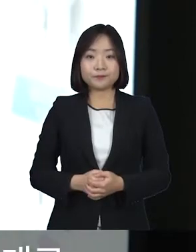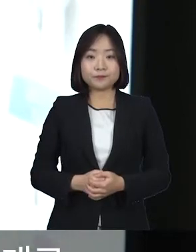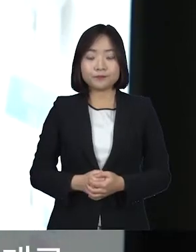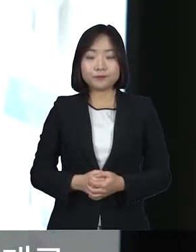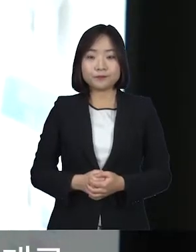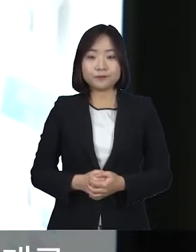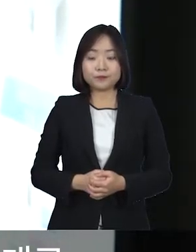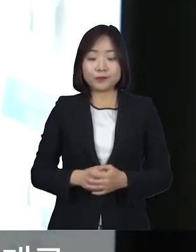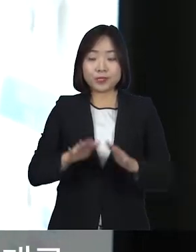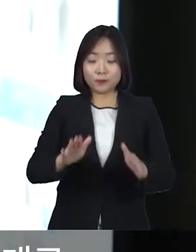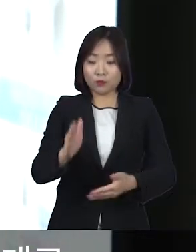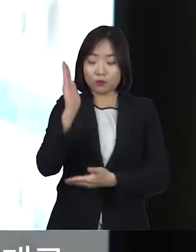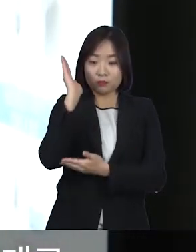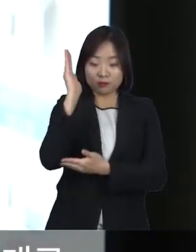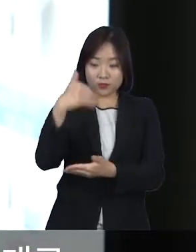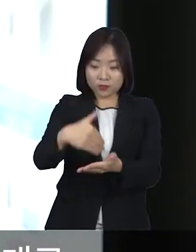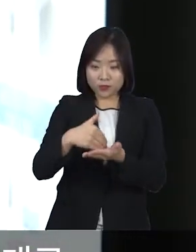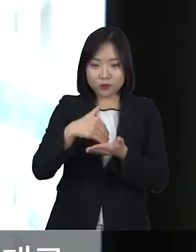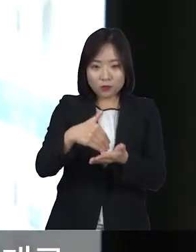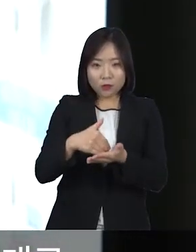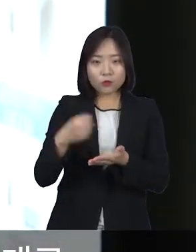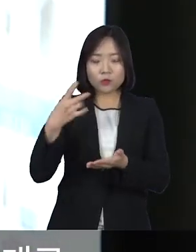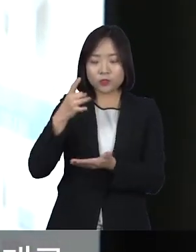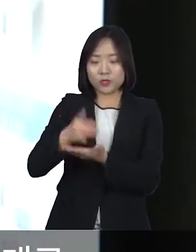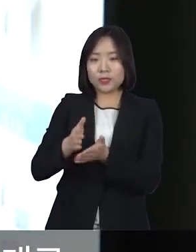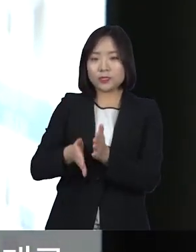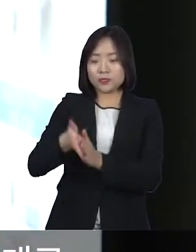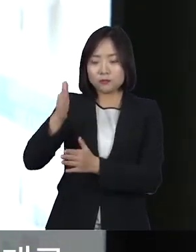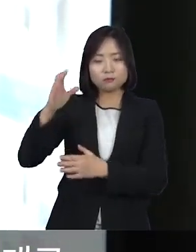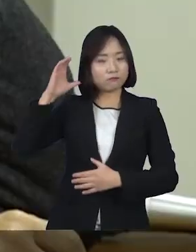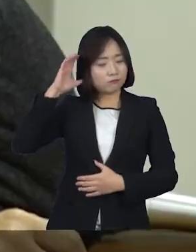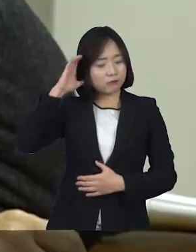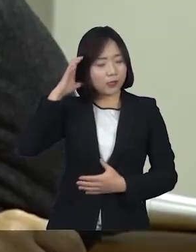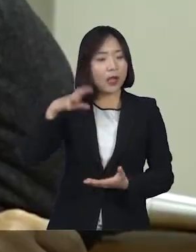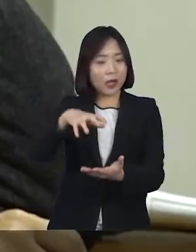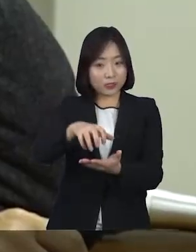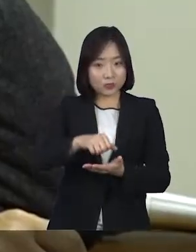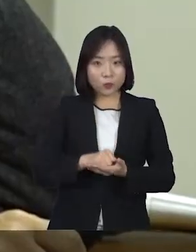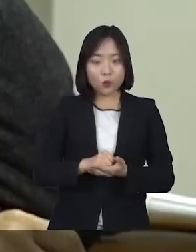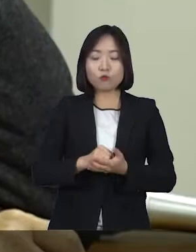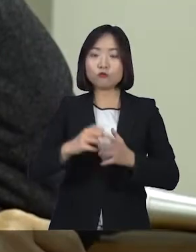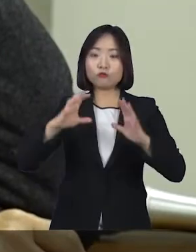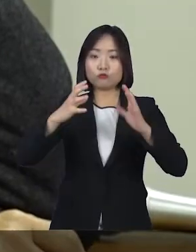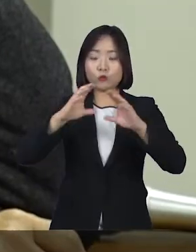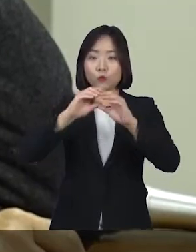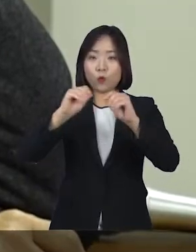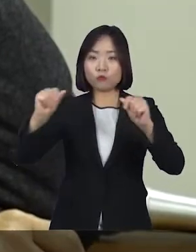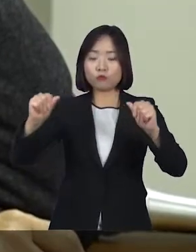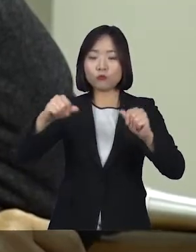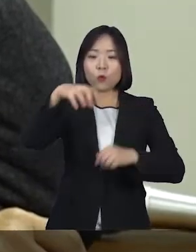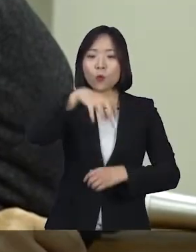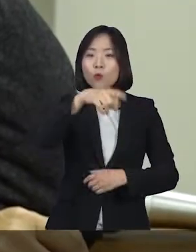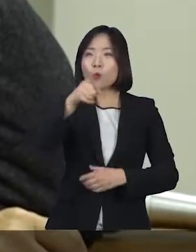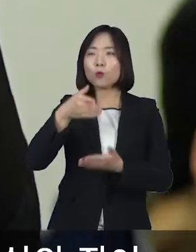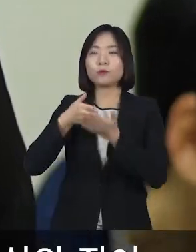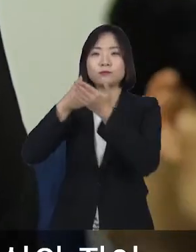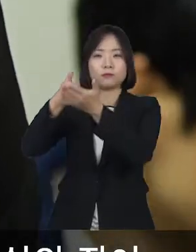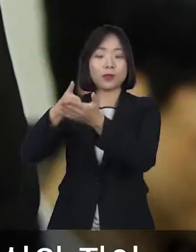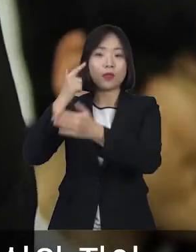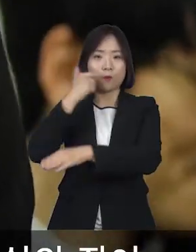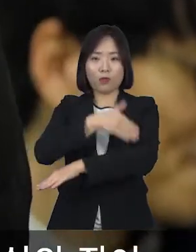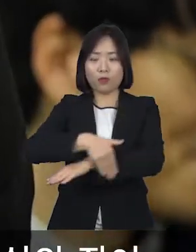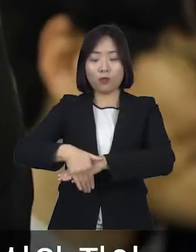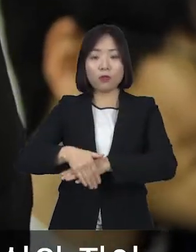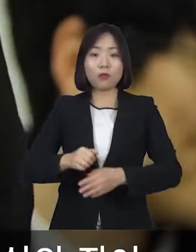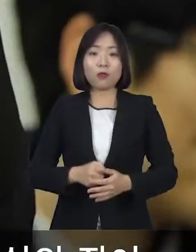이번 공청회에서 제시된 의견과 천안시의회 의견 청취 결과를 토대로 국토부의 선도지역 지정을 요청할 계획인데요.